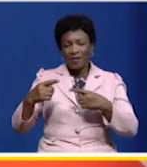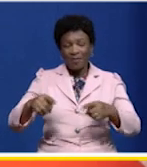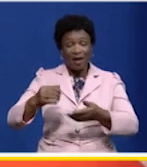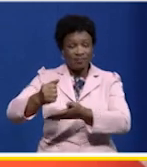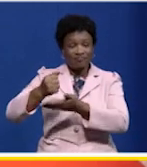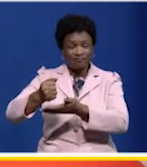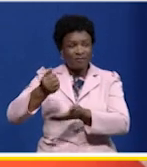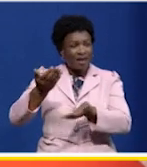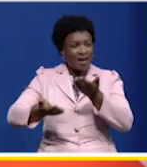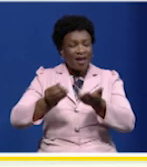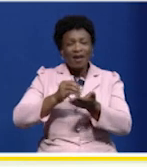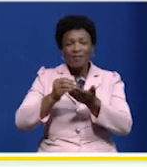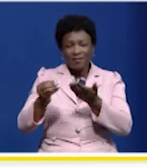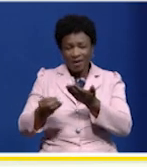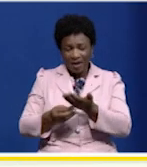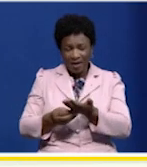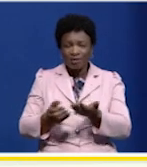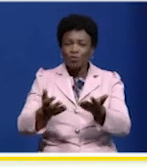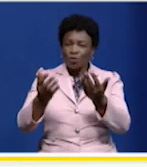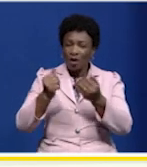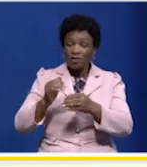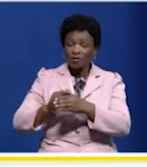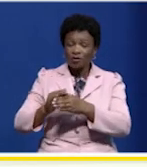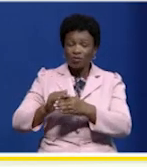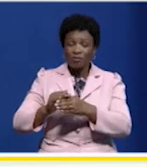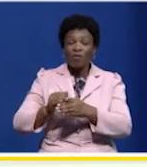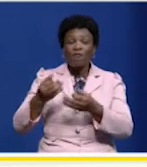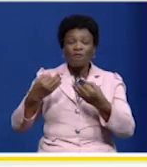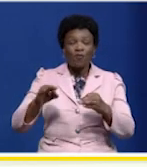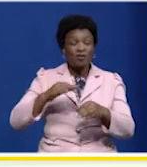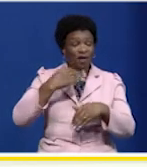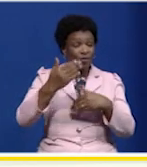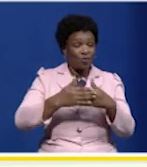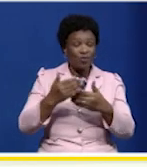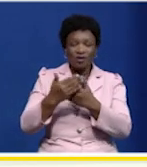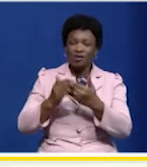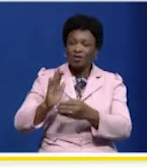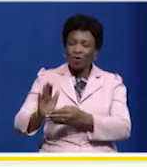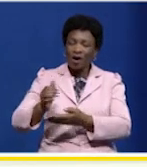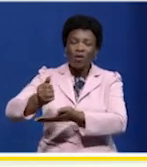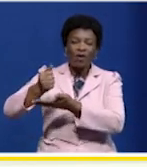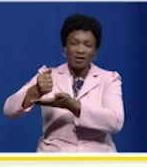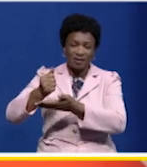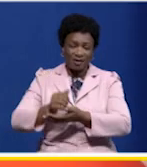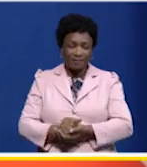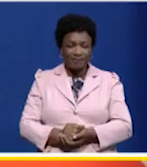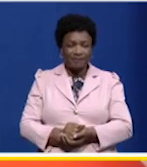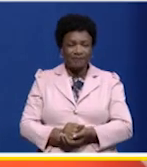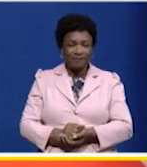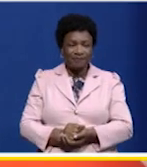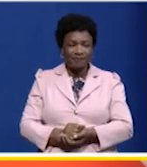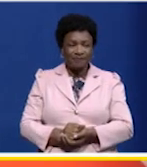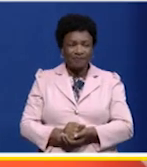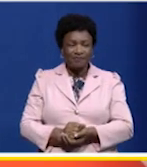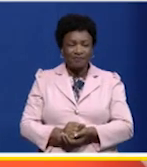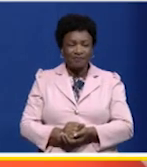namna gani w diaspora wan fura kurka n za kuw mk